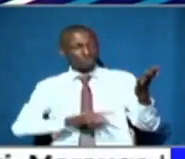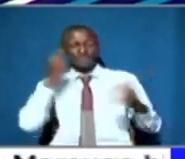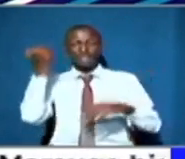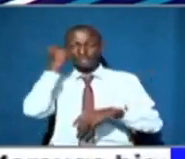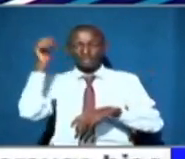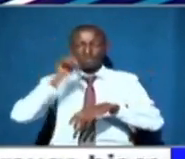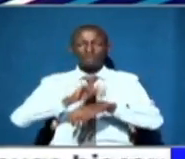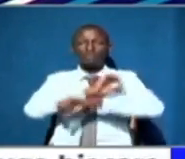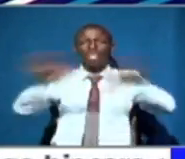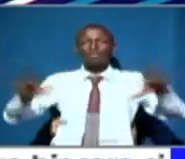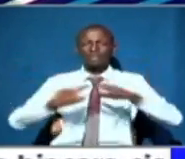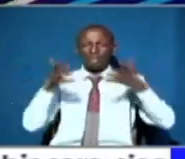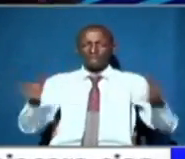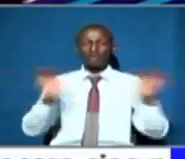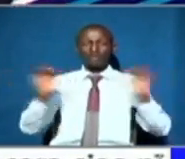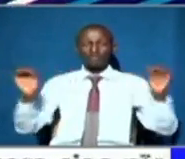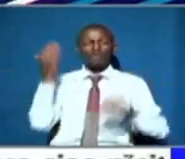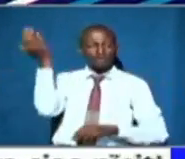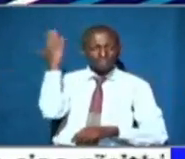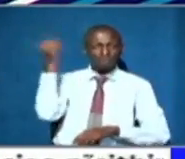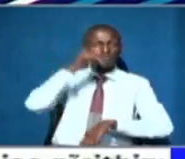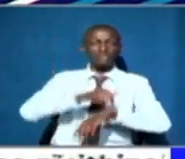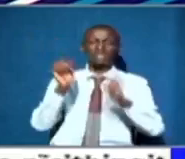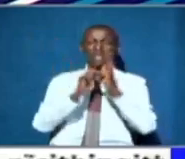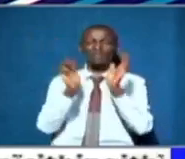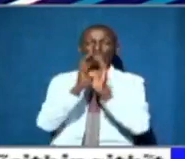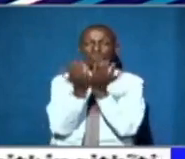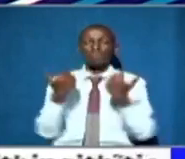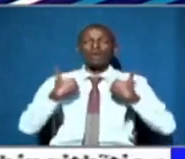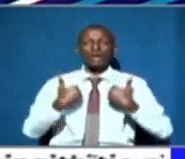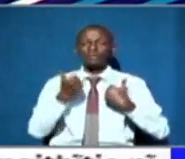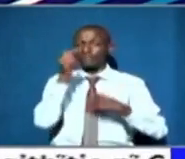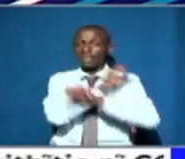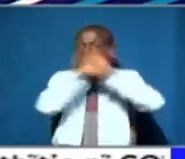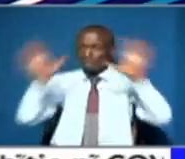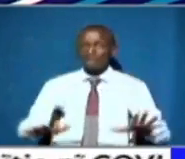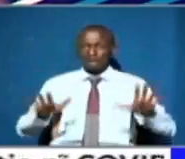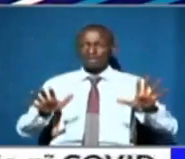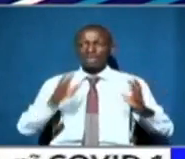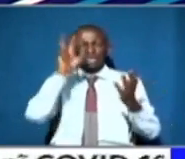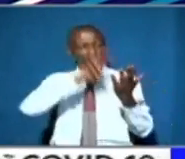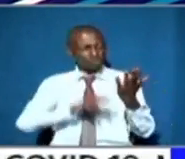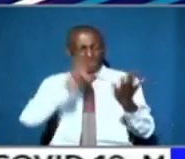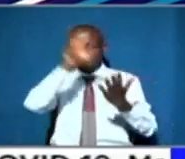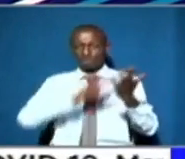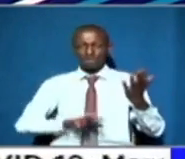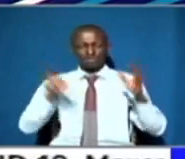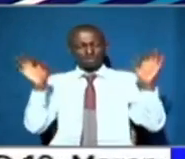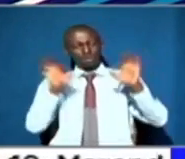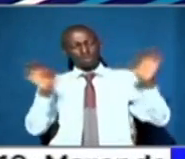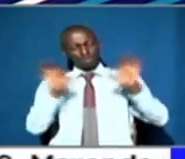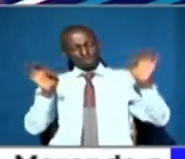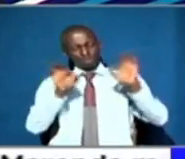ti hinde wa bibilia ona matuko ma bibilia wari ho na ni utaririe wega muno in fact ungithoma ifuku ri ni ukumaka mundu gwitwo